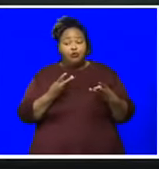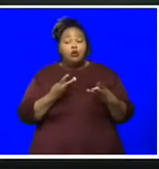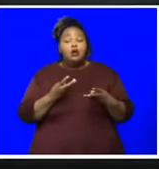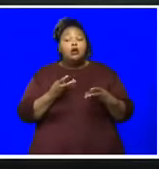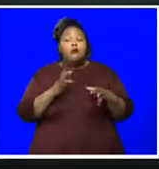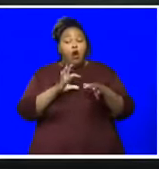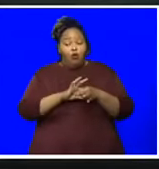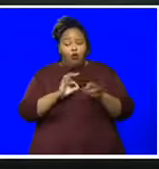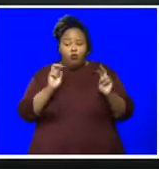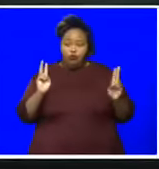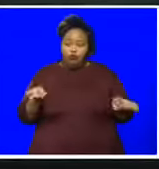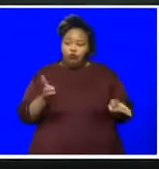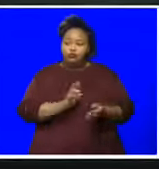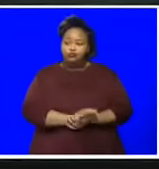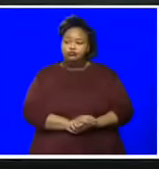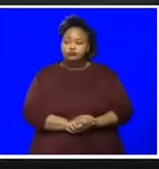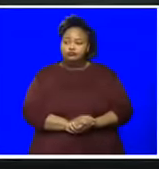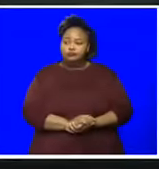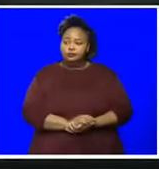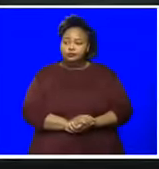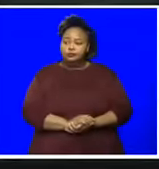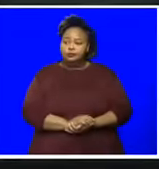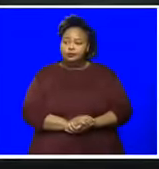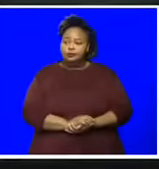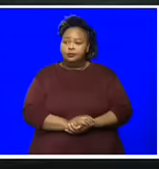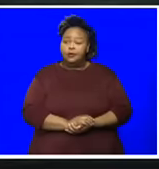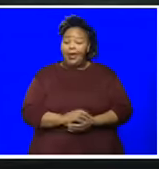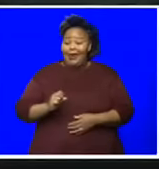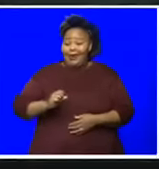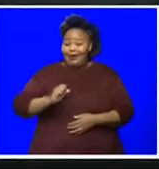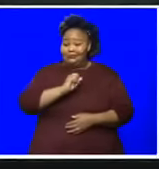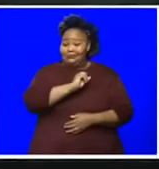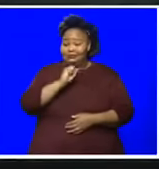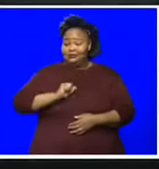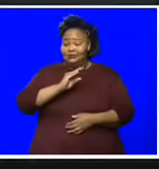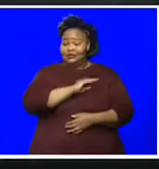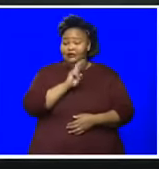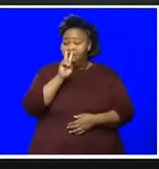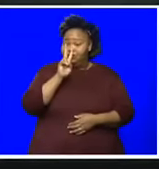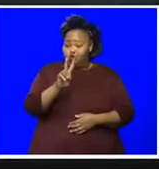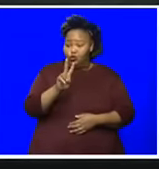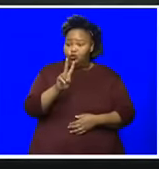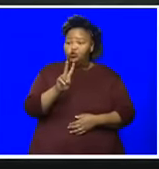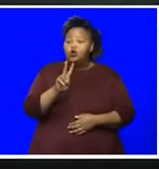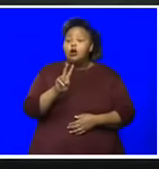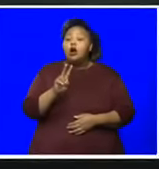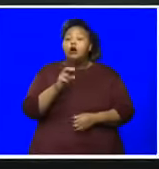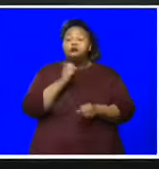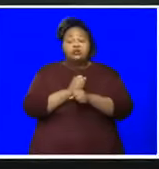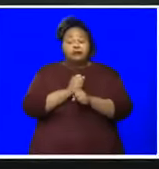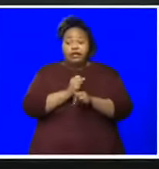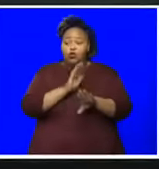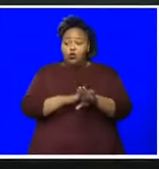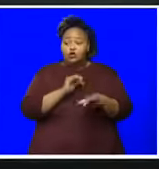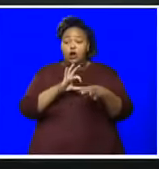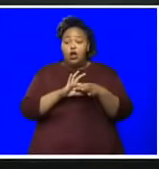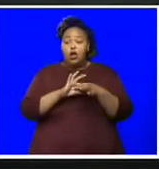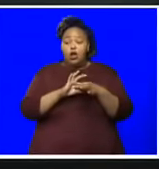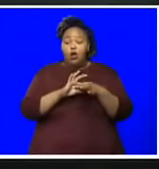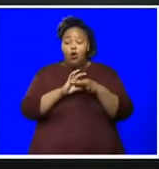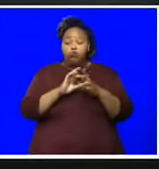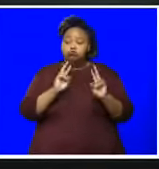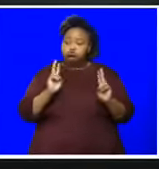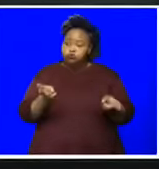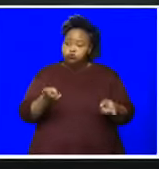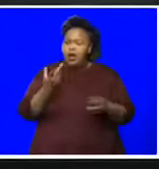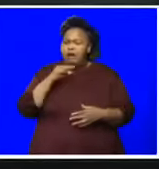bedala bathi kude abasebenzi bavuka nje bahlale e-office ba-withdrawa 35,000 per month. So